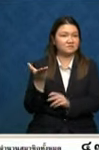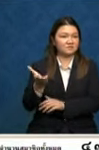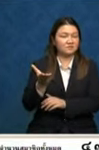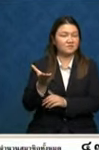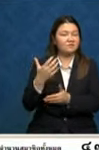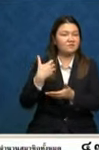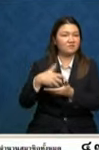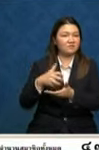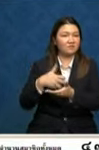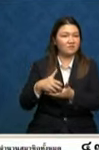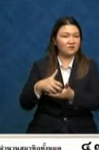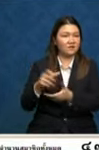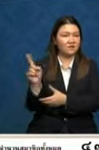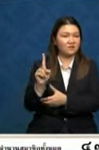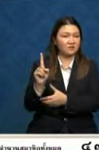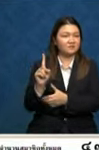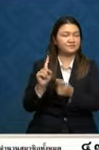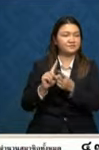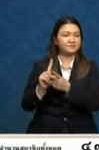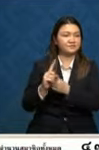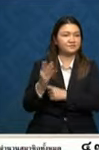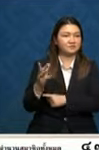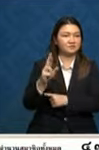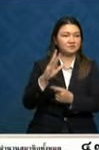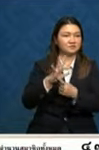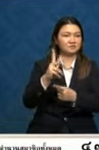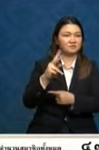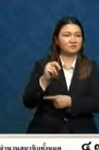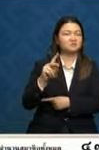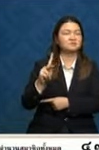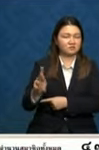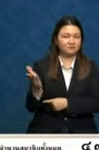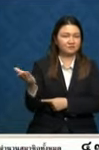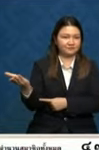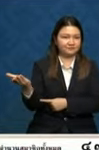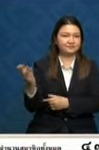นะครับท่านแรกท่านลักษณ์ชนกศรีนอกเชิญครับ